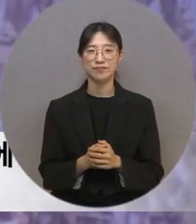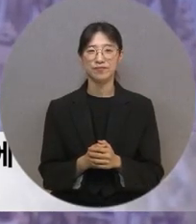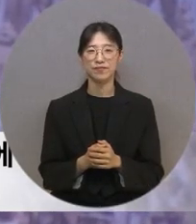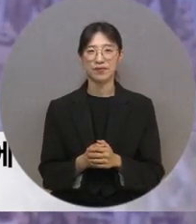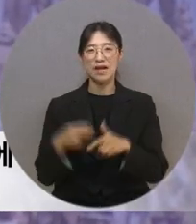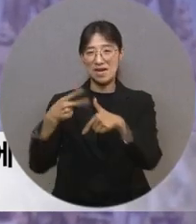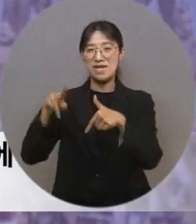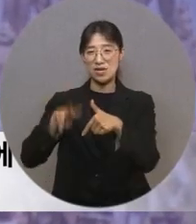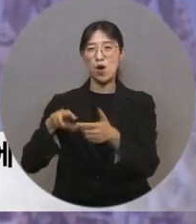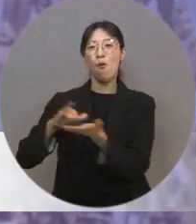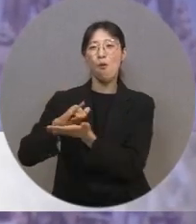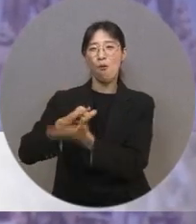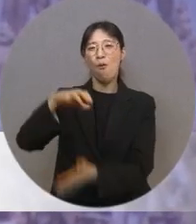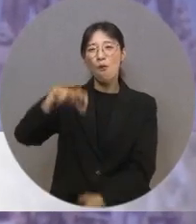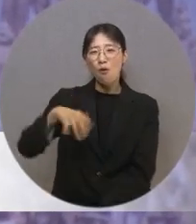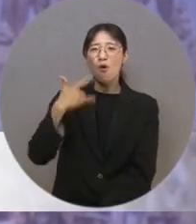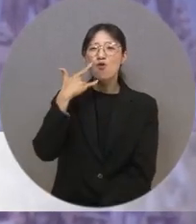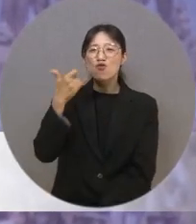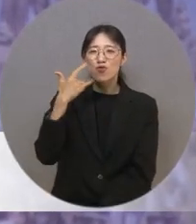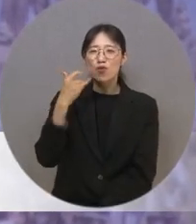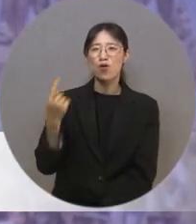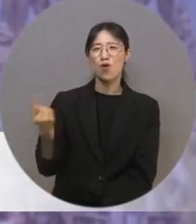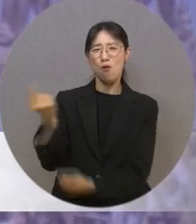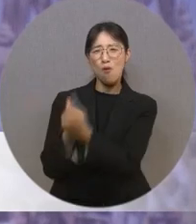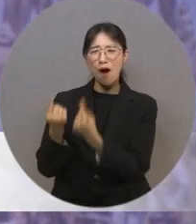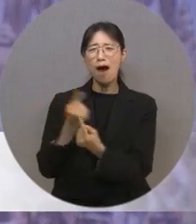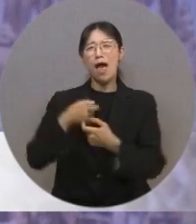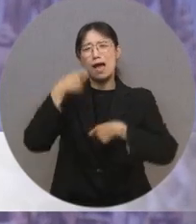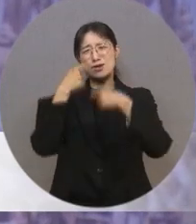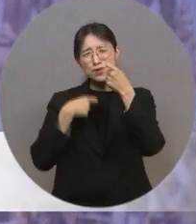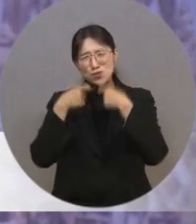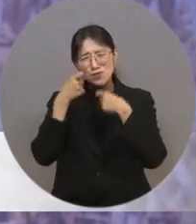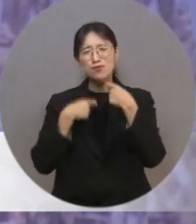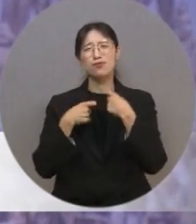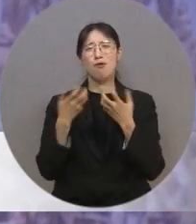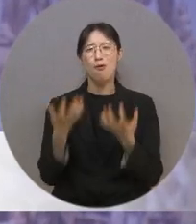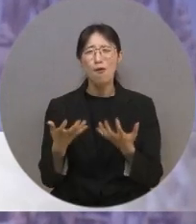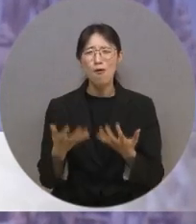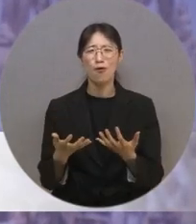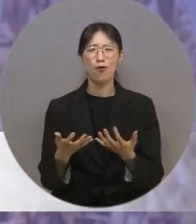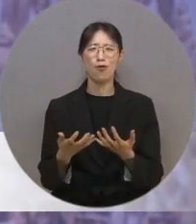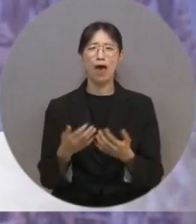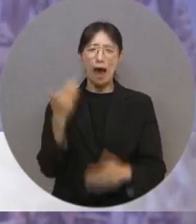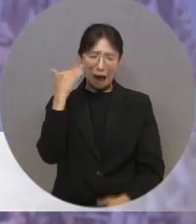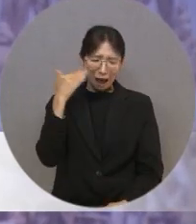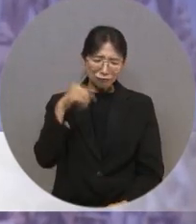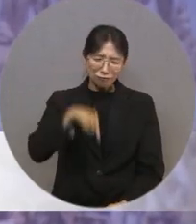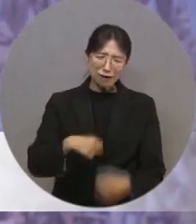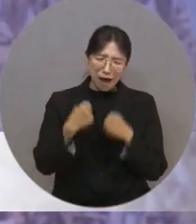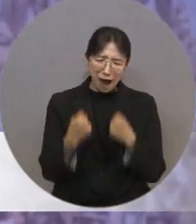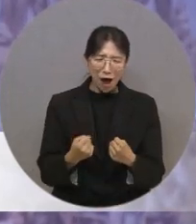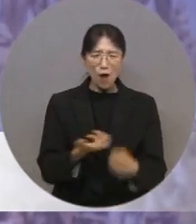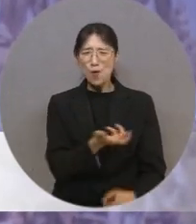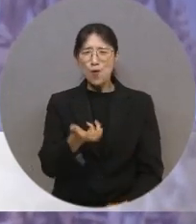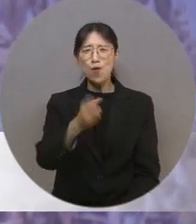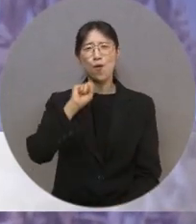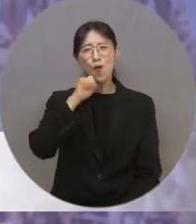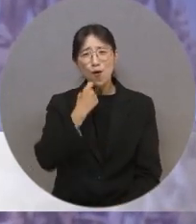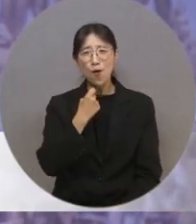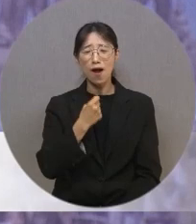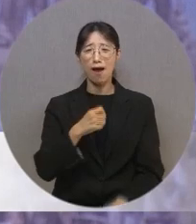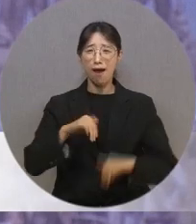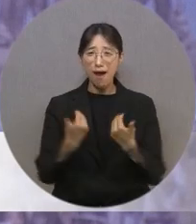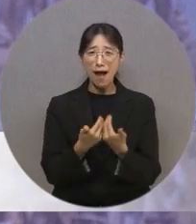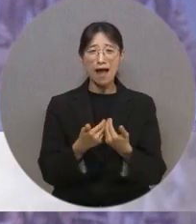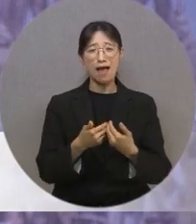공항에 인천 공항에 부모님들이 오셔가지고 막 울고불고 하셨어요. 어떻게 지금 국내 여행도 못 떠나는데 어떻게 외국 여행을 가느냐